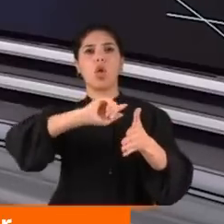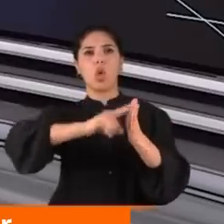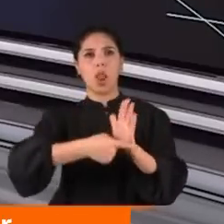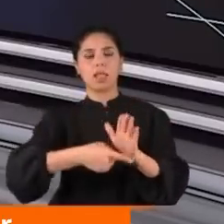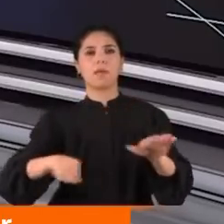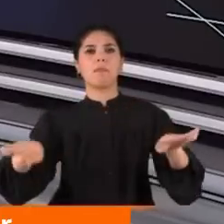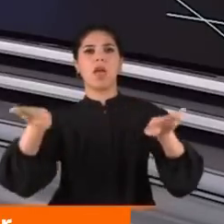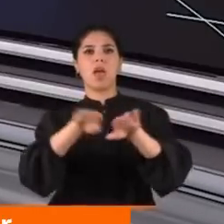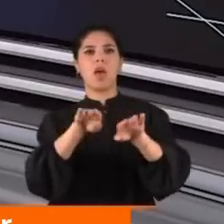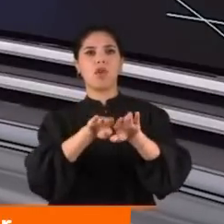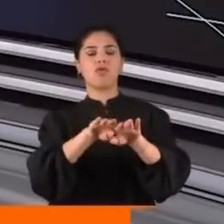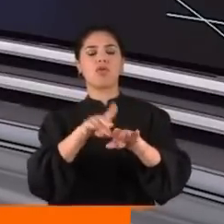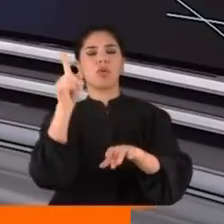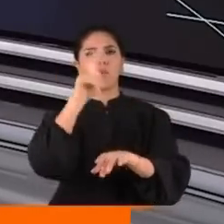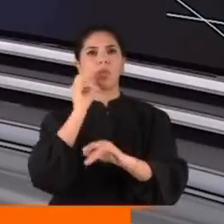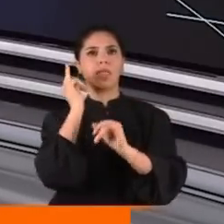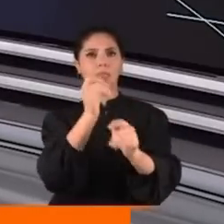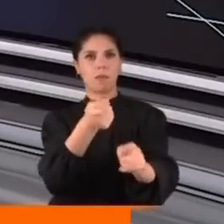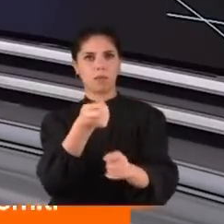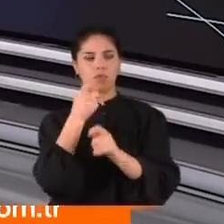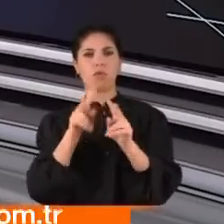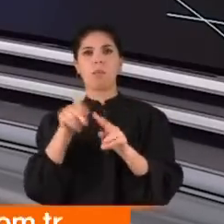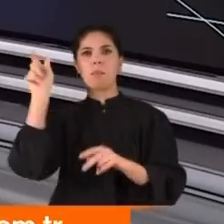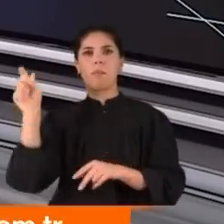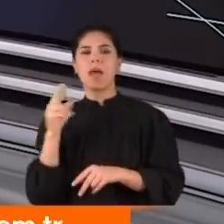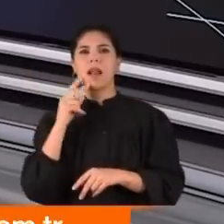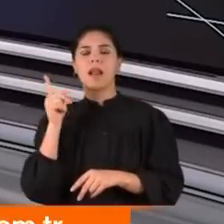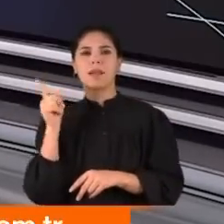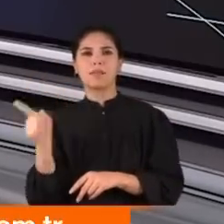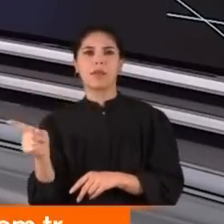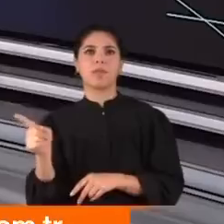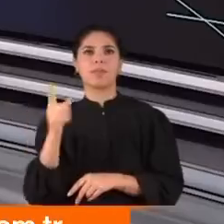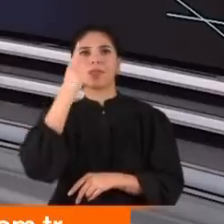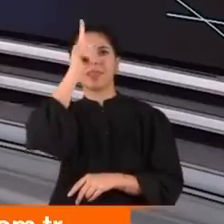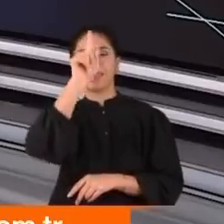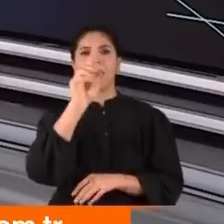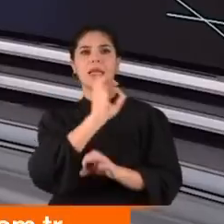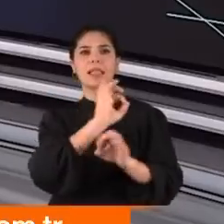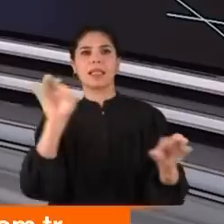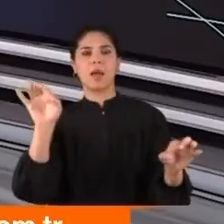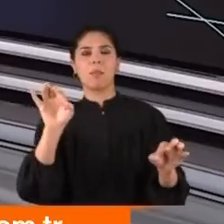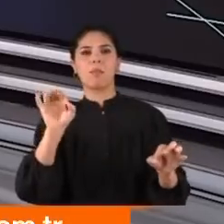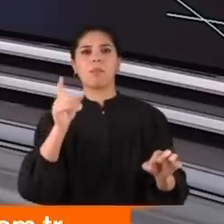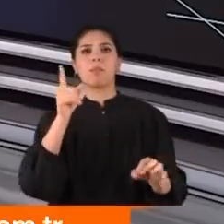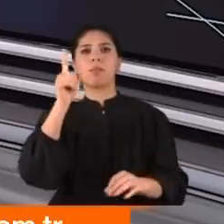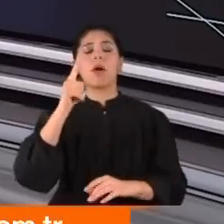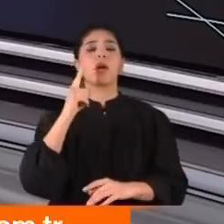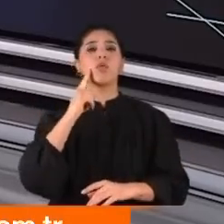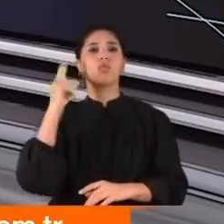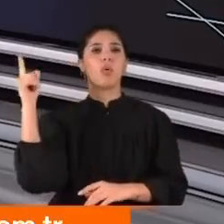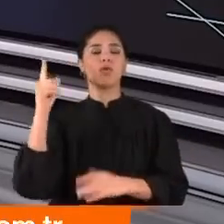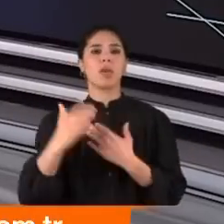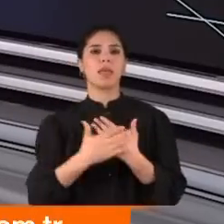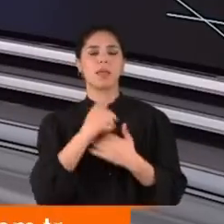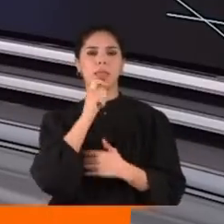olacağı önerisi tepki çekince Akşener masaya bu kez iddiaya göre, kulislere göre tek ve tam yetkili Cumhurbaşkanı yardımcısı